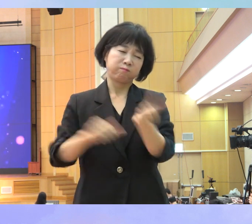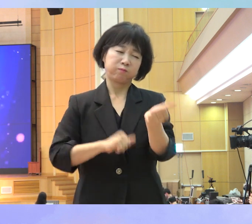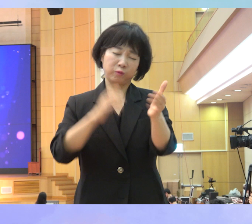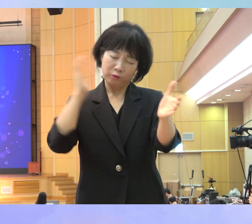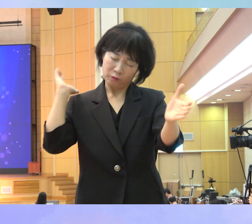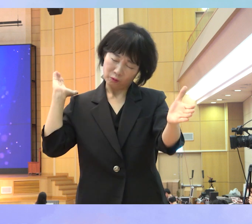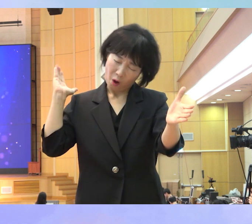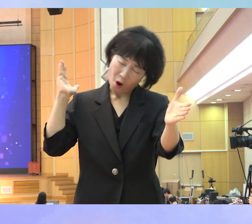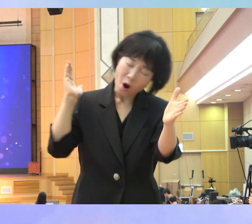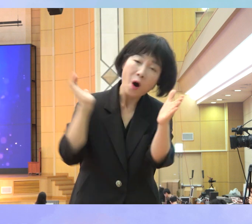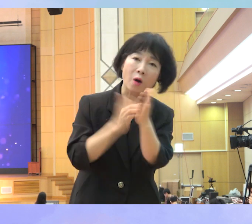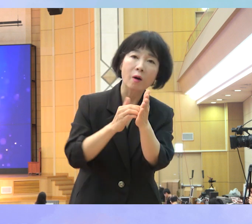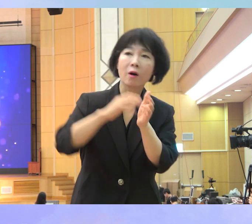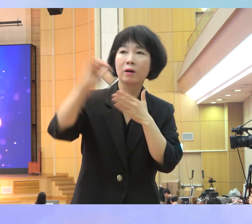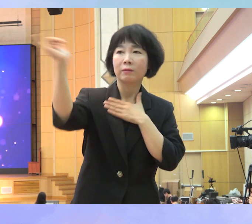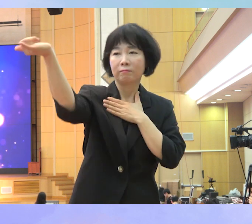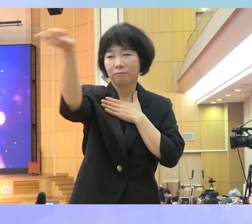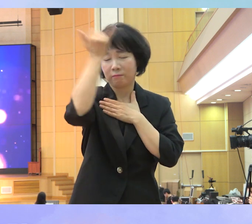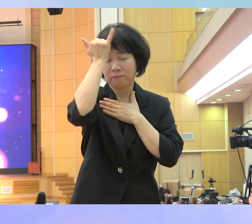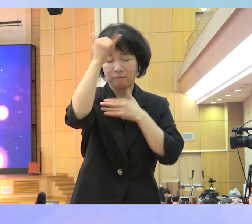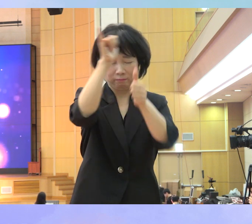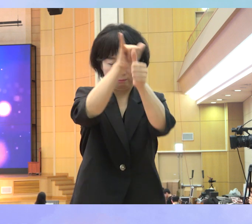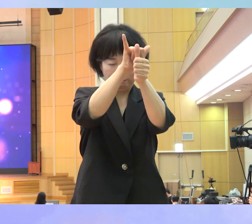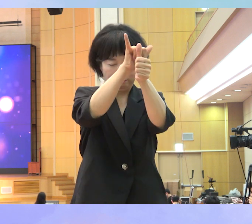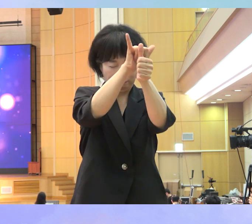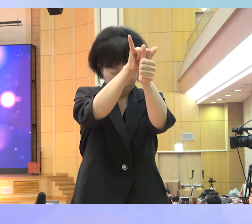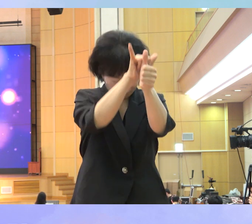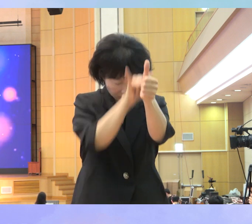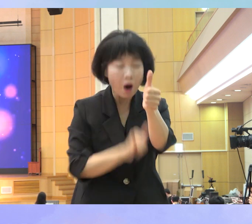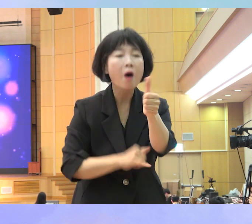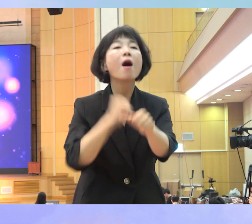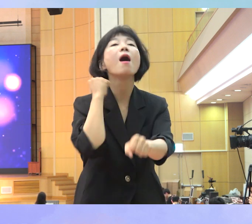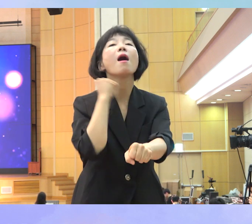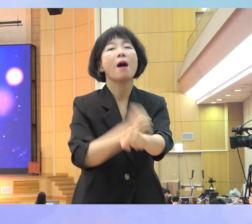따라서 죽도록